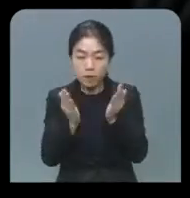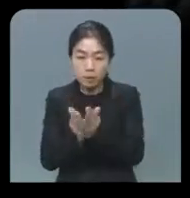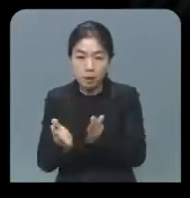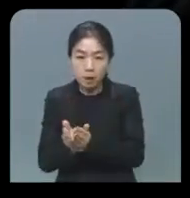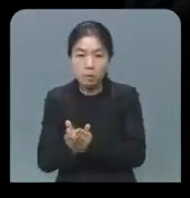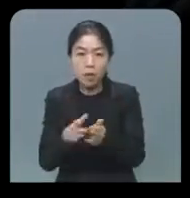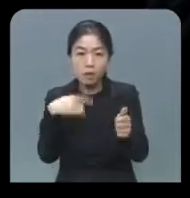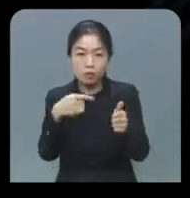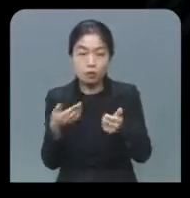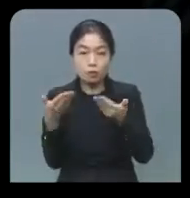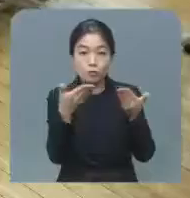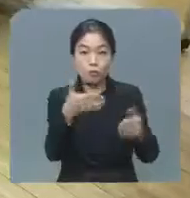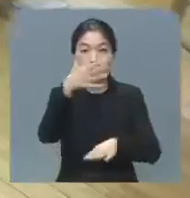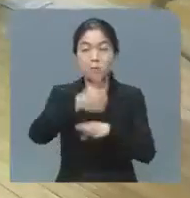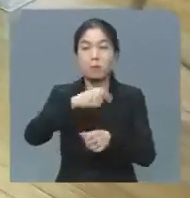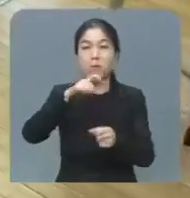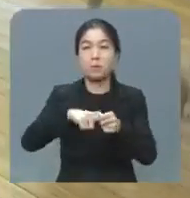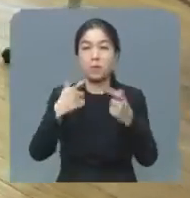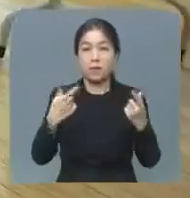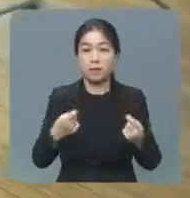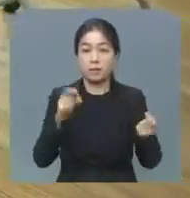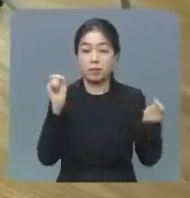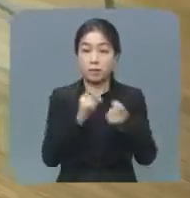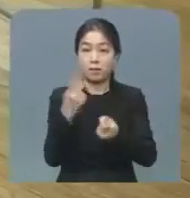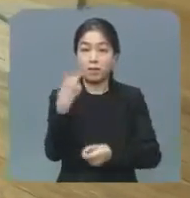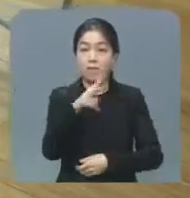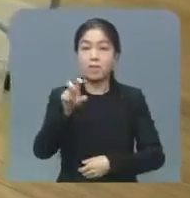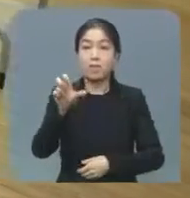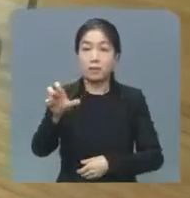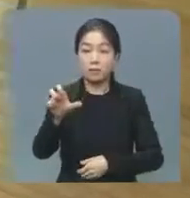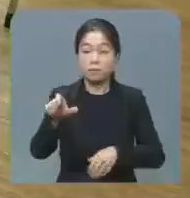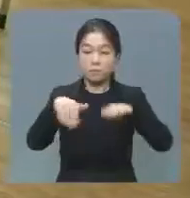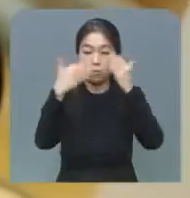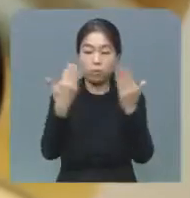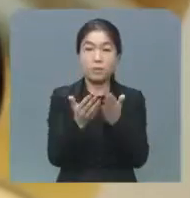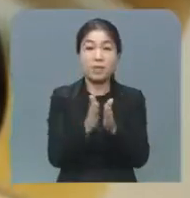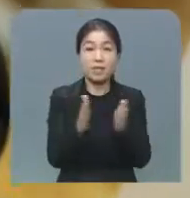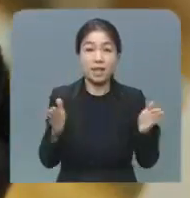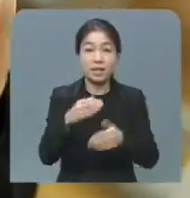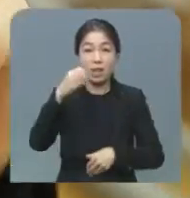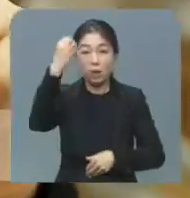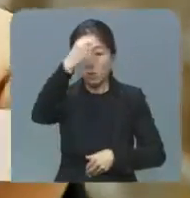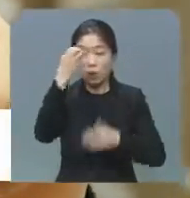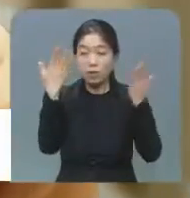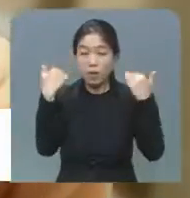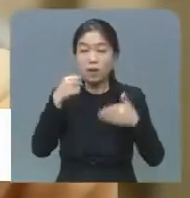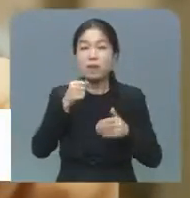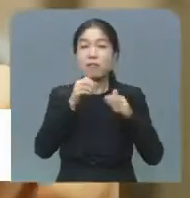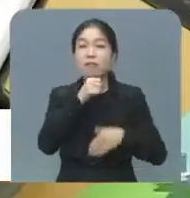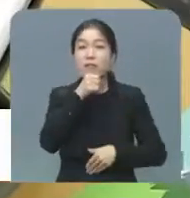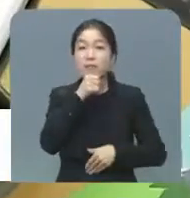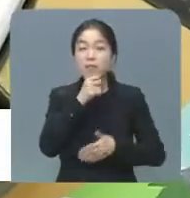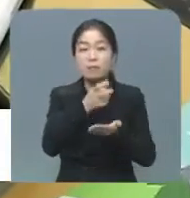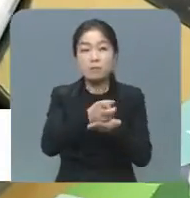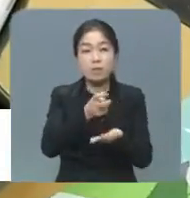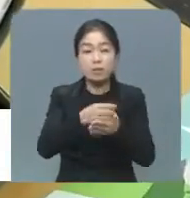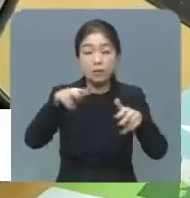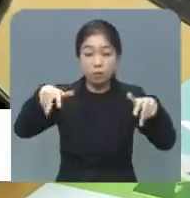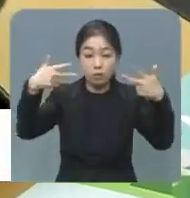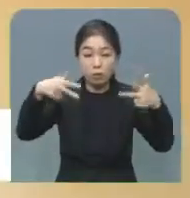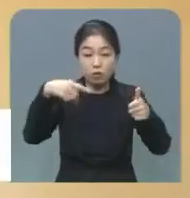최종 목표입니다 오는 2025년 전면 시행되는 고교 학점 제도 원격 수업은 그대로